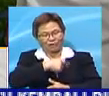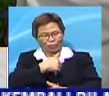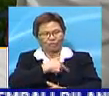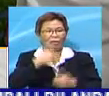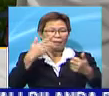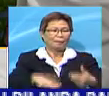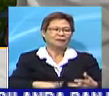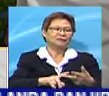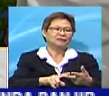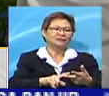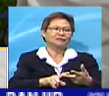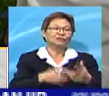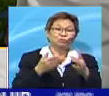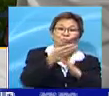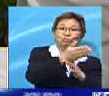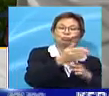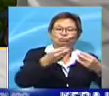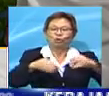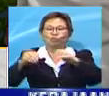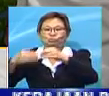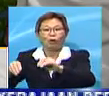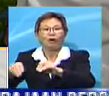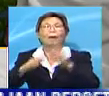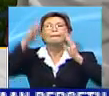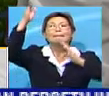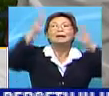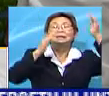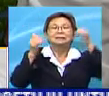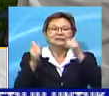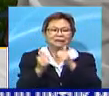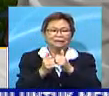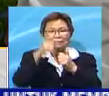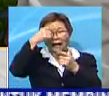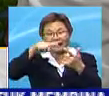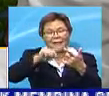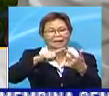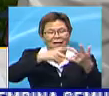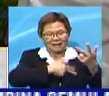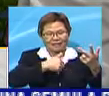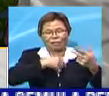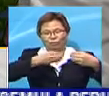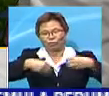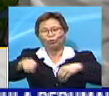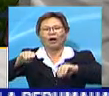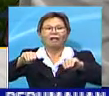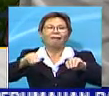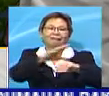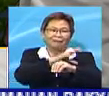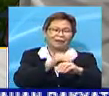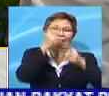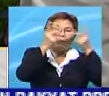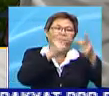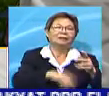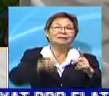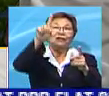tu, these packages will be sold between Malaysia, Thailand and Indonesia. And satu lagi is